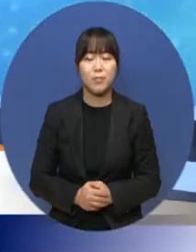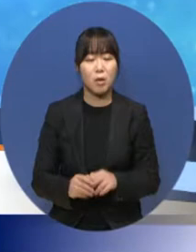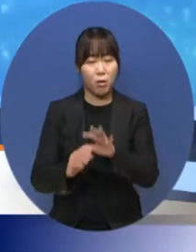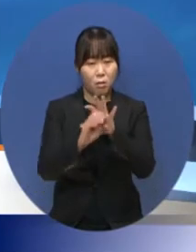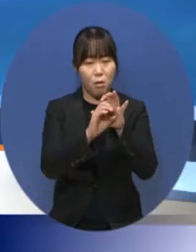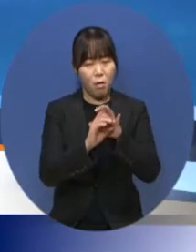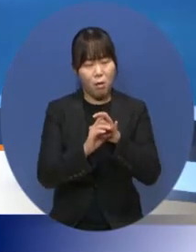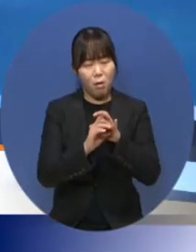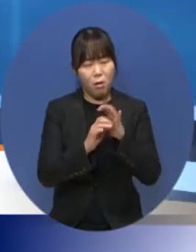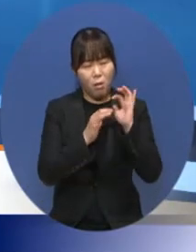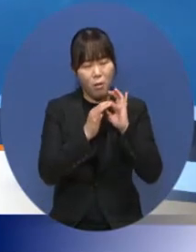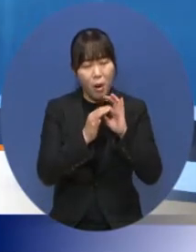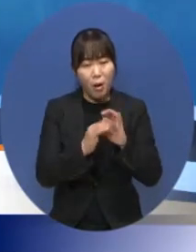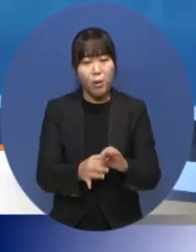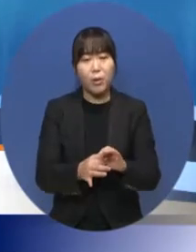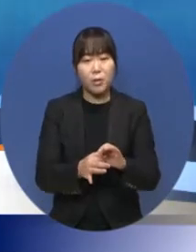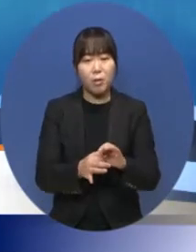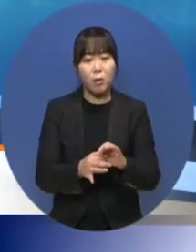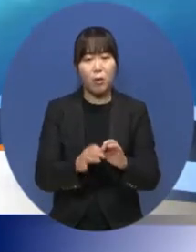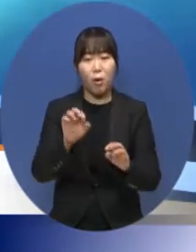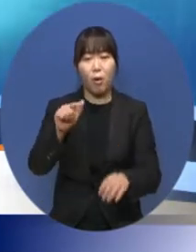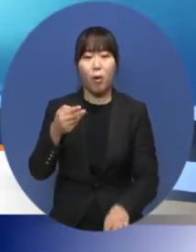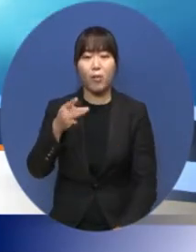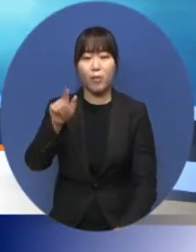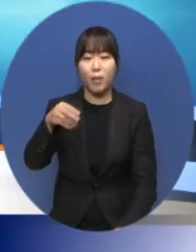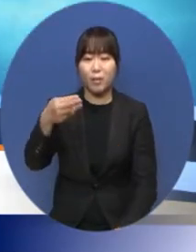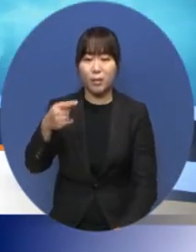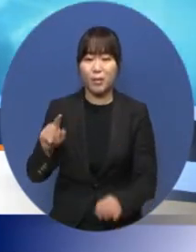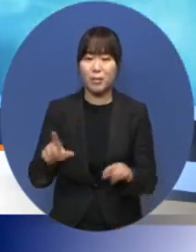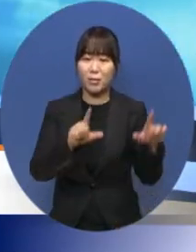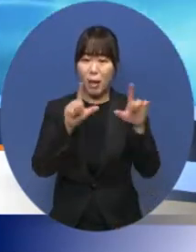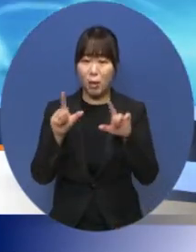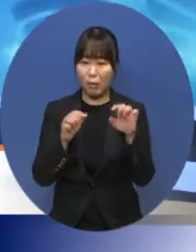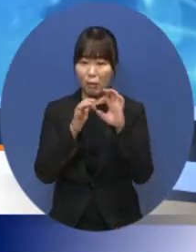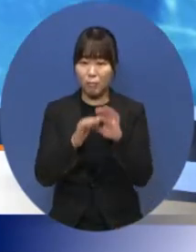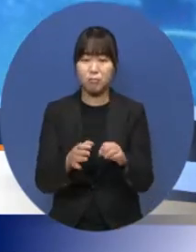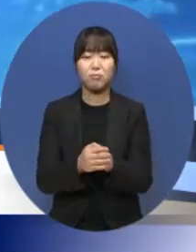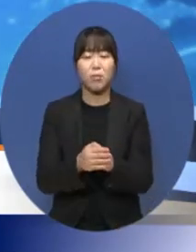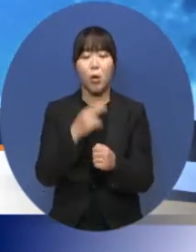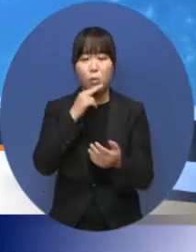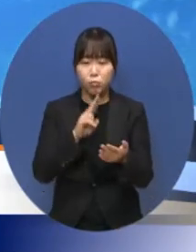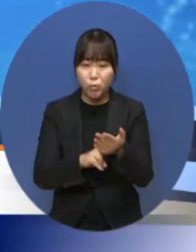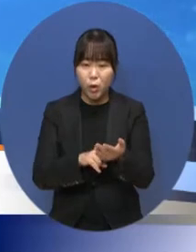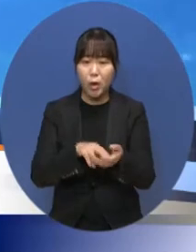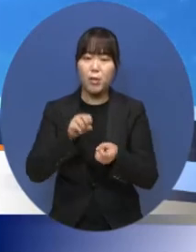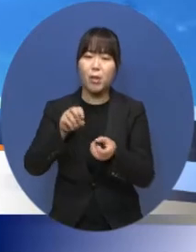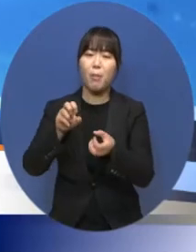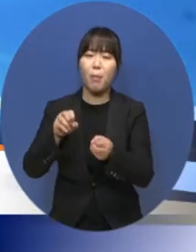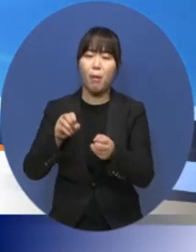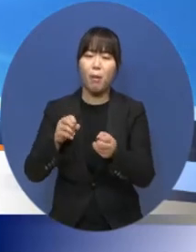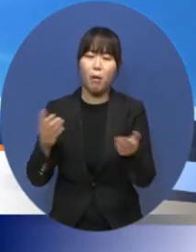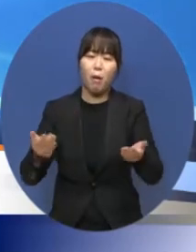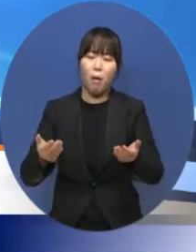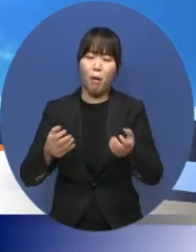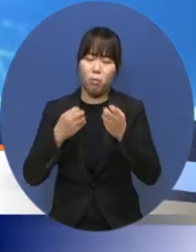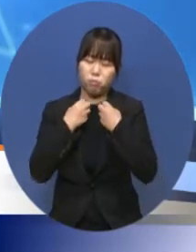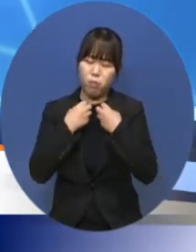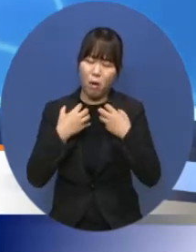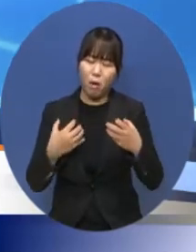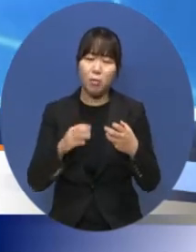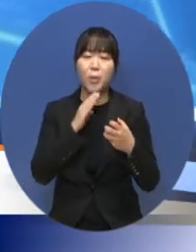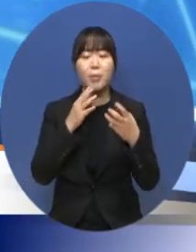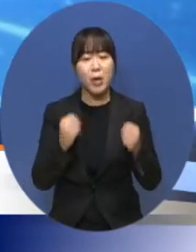코로나19가 계속되면서 언택트 생활이 이어지고 있는데요. 이에 따른 우편과 택배 업무가 많은 것이